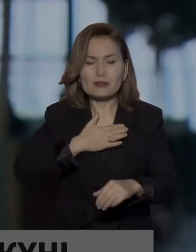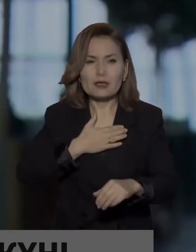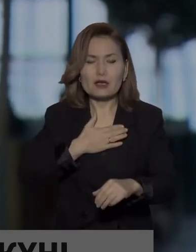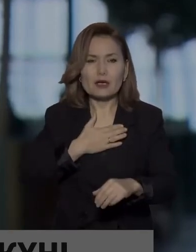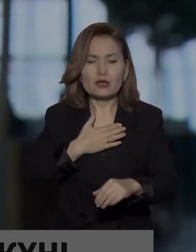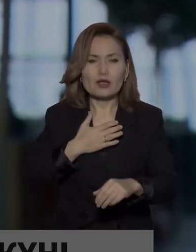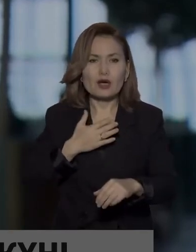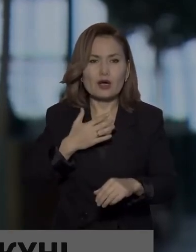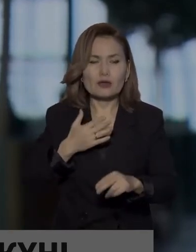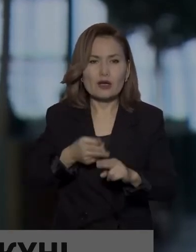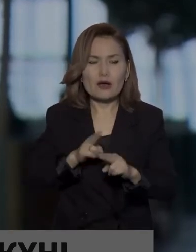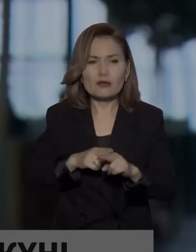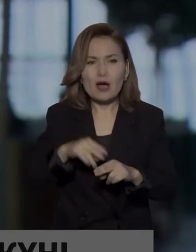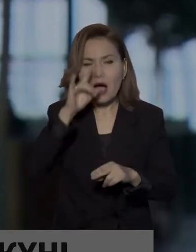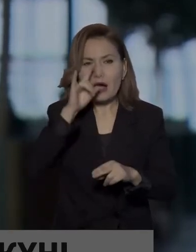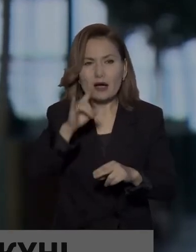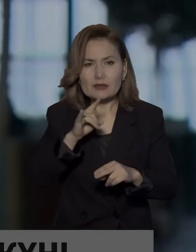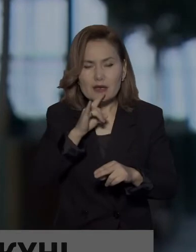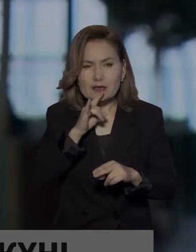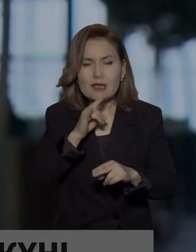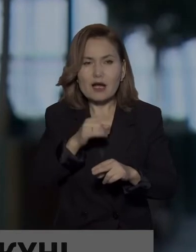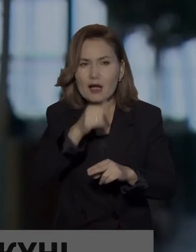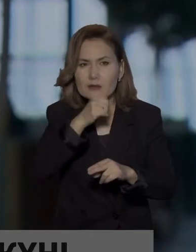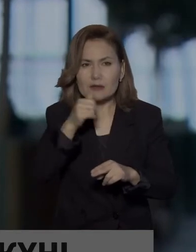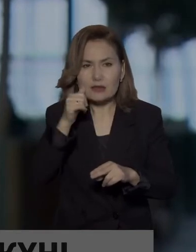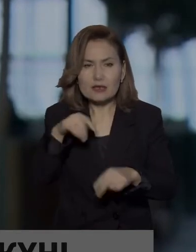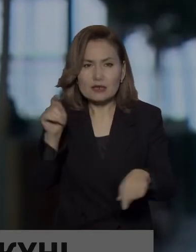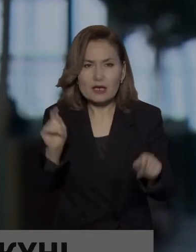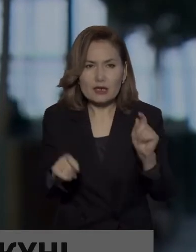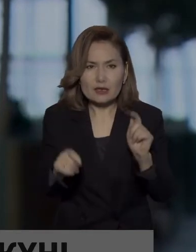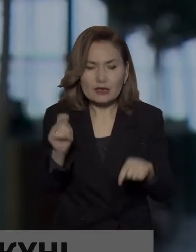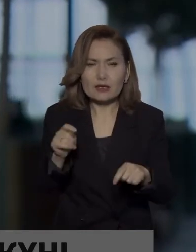біздің ел ішіне кіріп, елге іріткі салған жаңағы